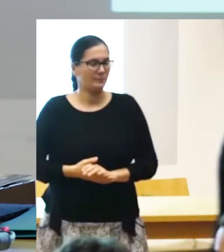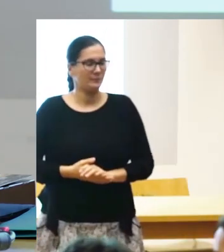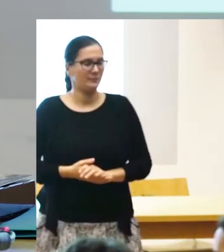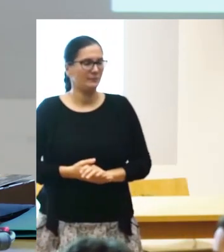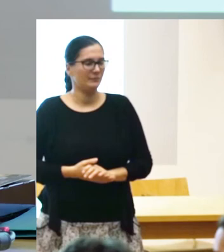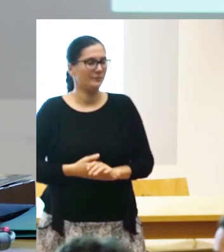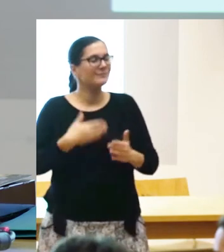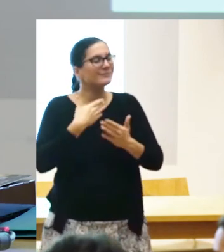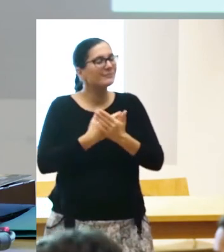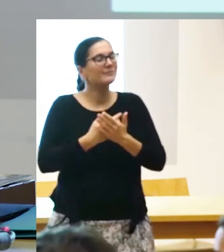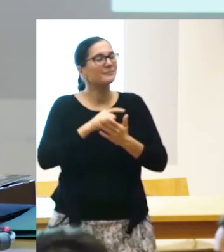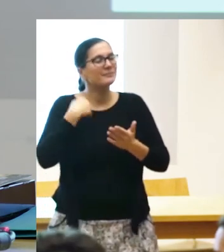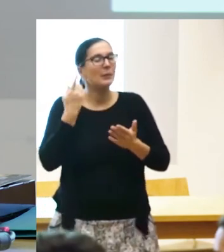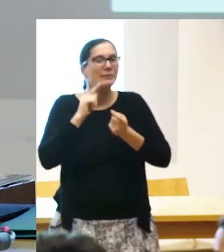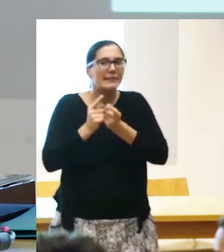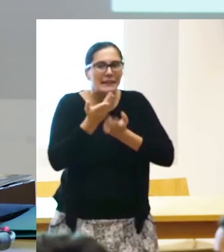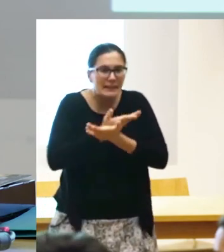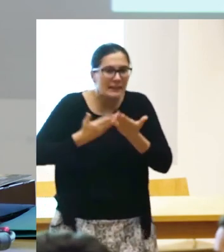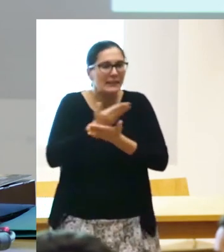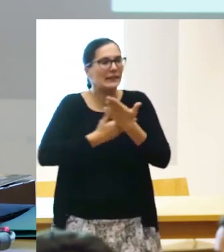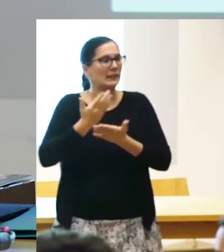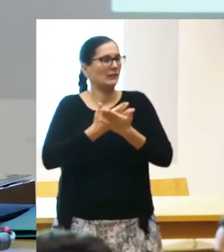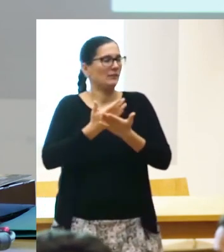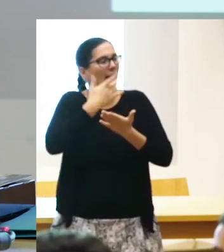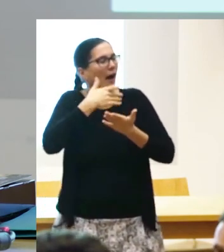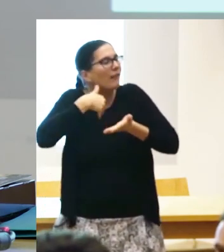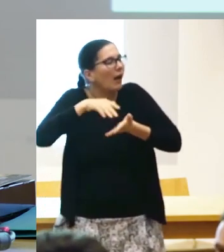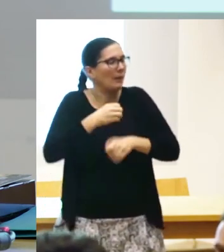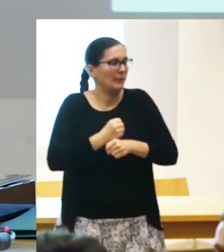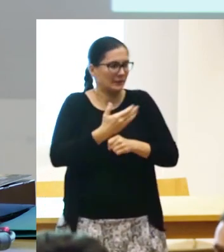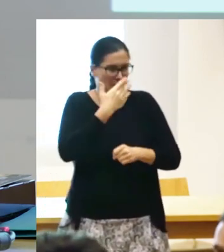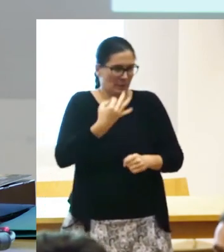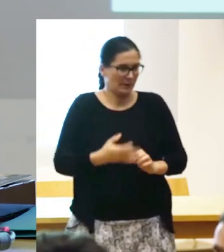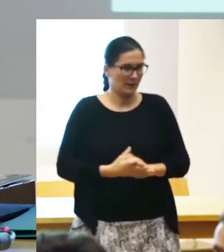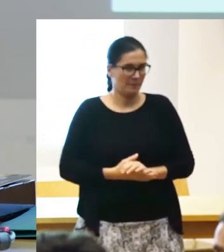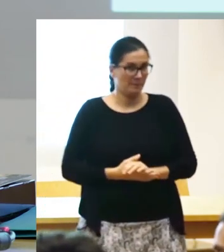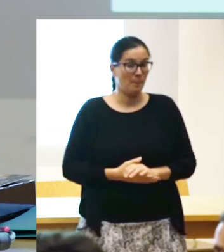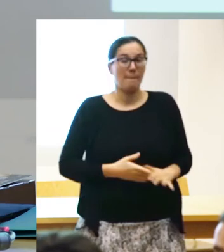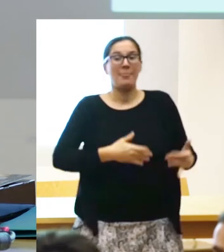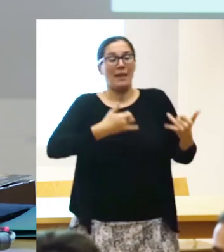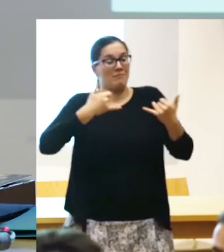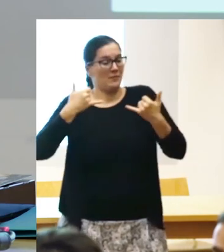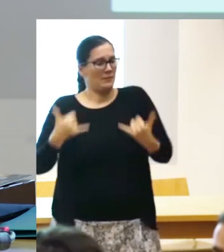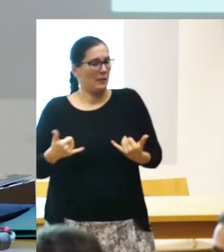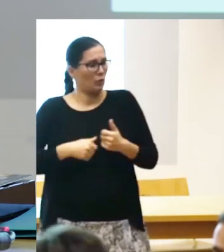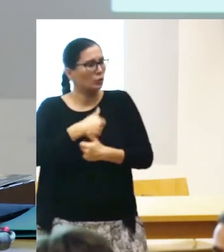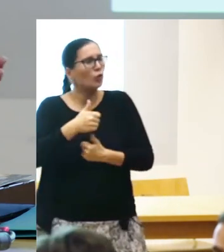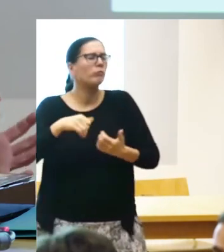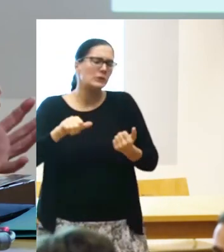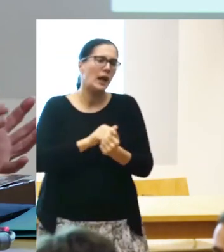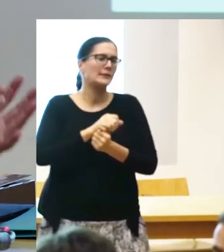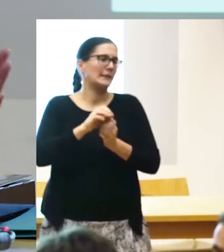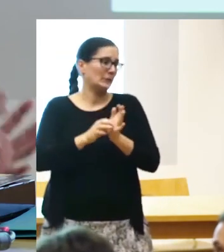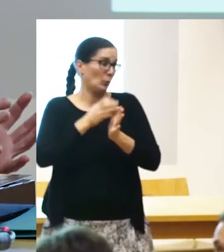vlastně v režimu nějaké produkce. Pro letošní rok, kdy vlastně se situace znovu mění, prostě